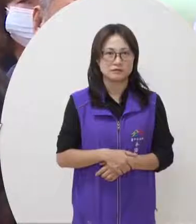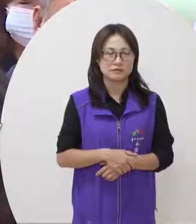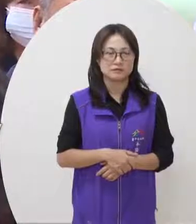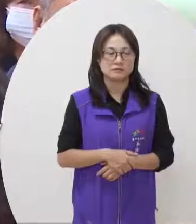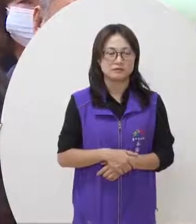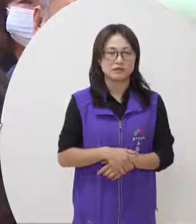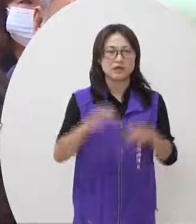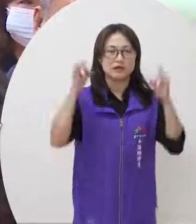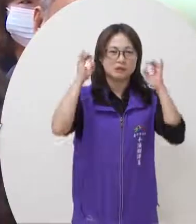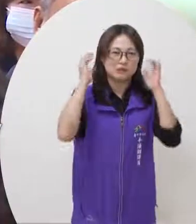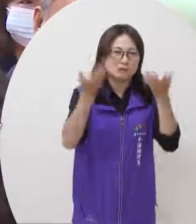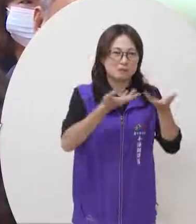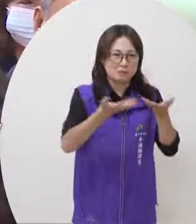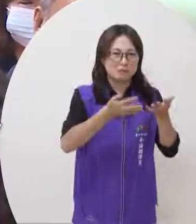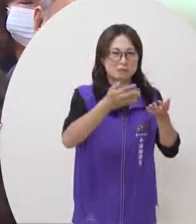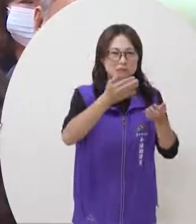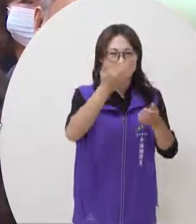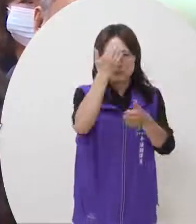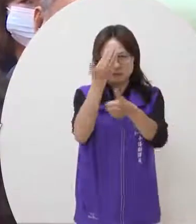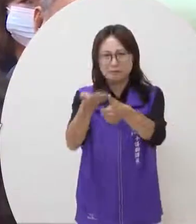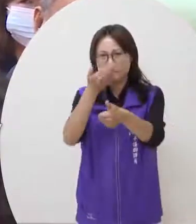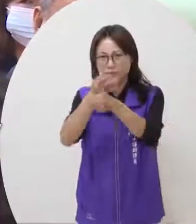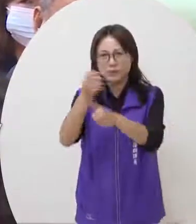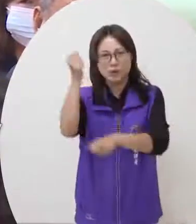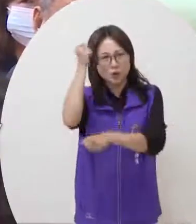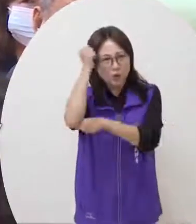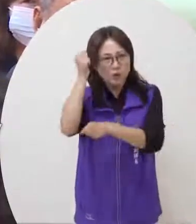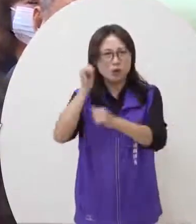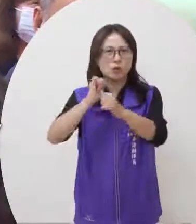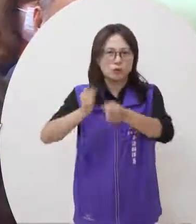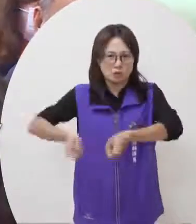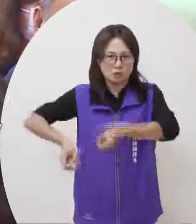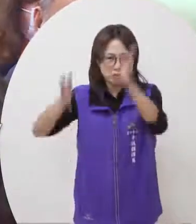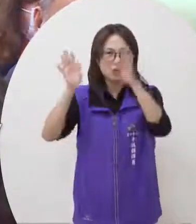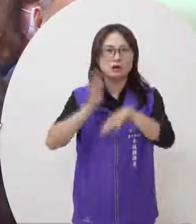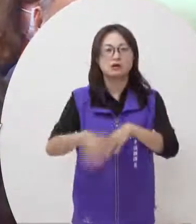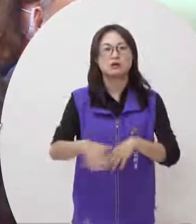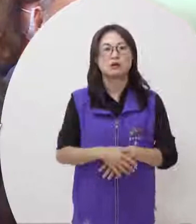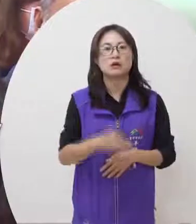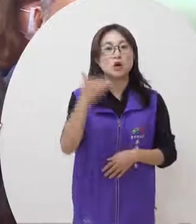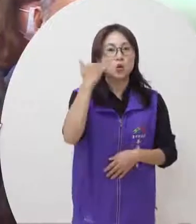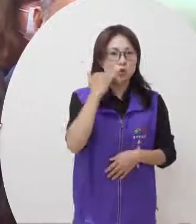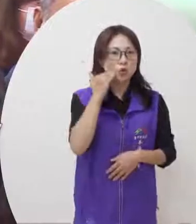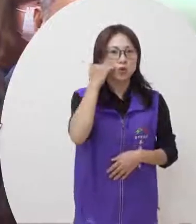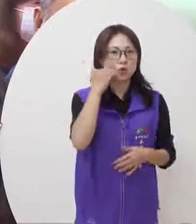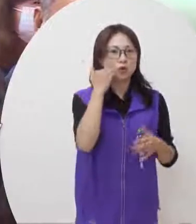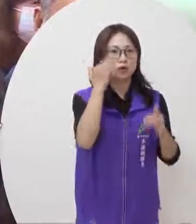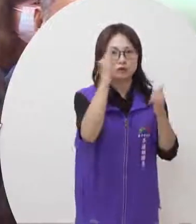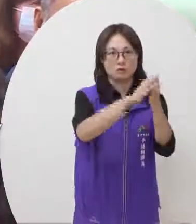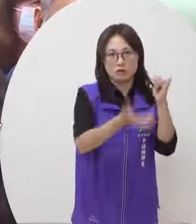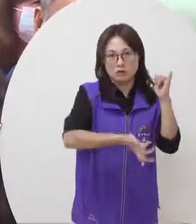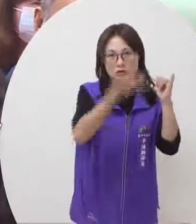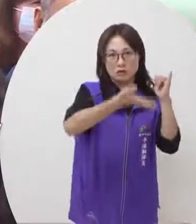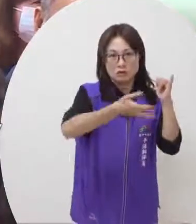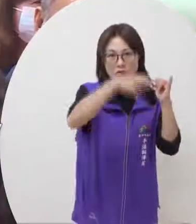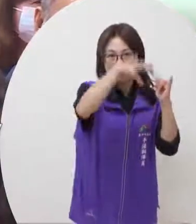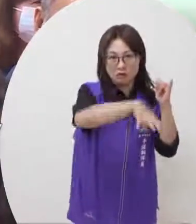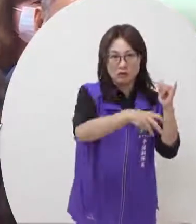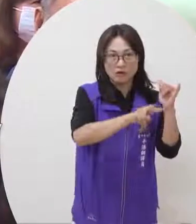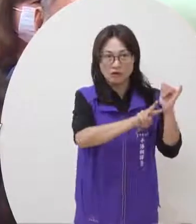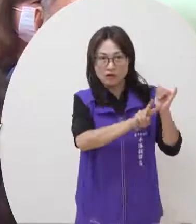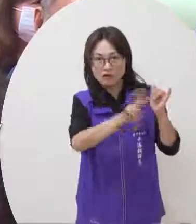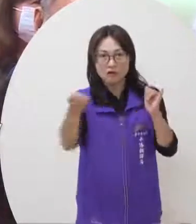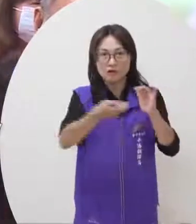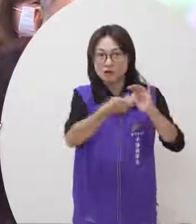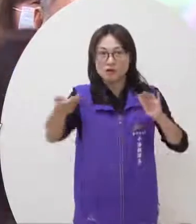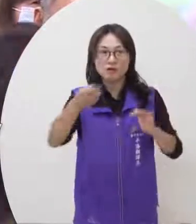点，如果说火化厂没办法迁移，建议市长我们的